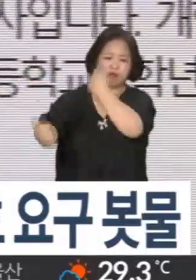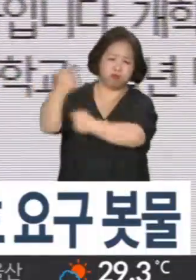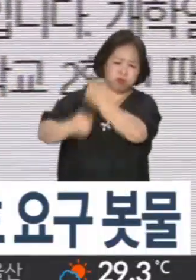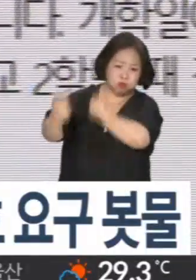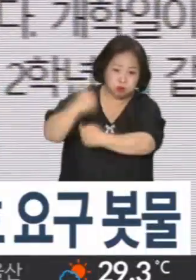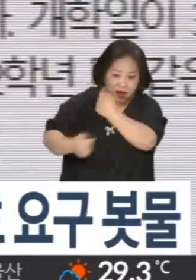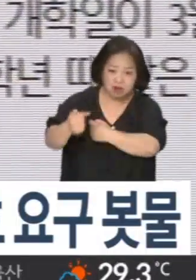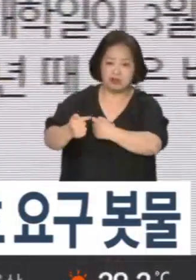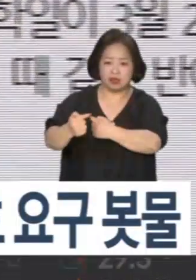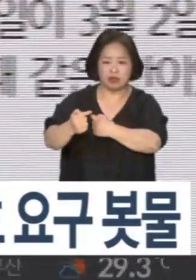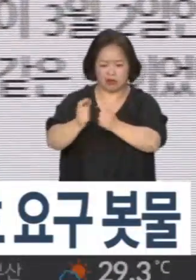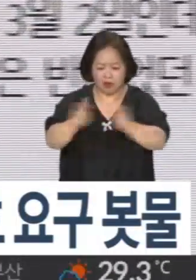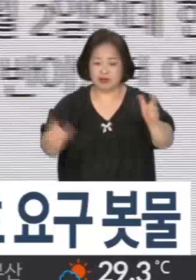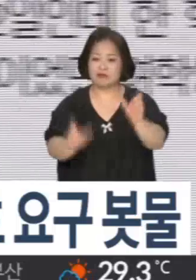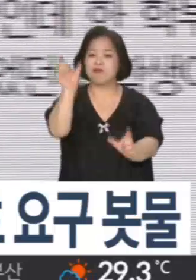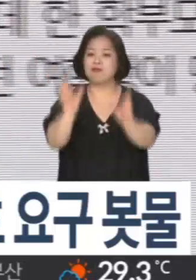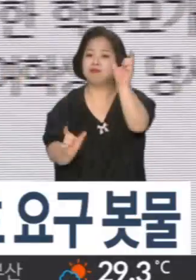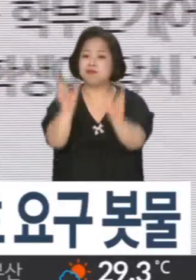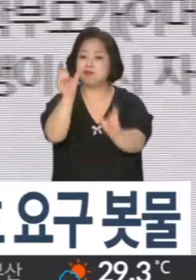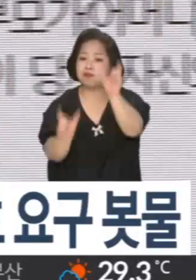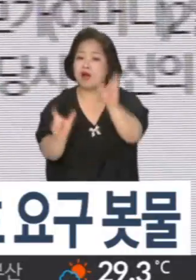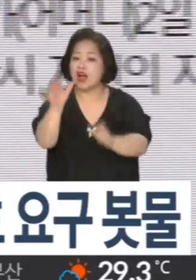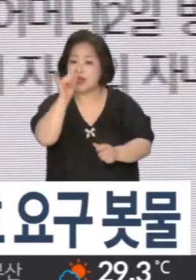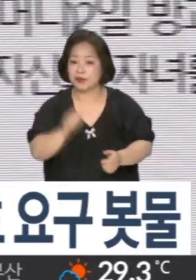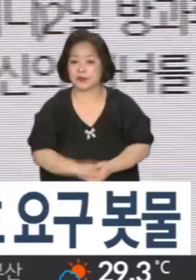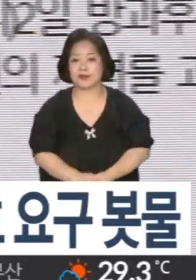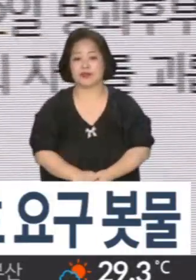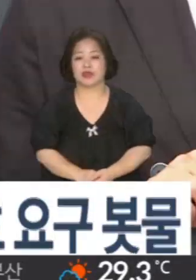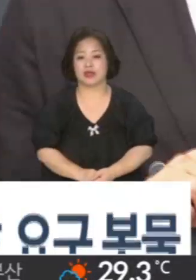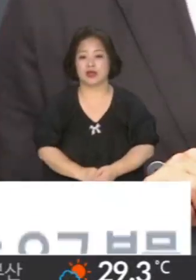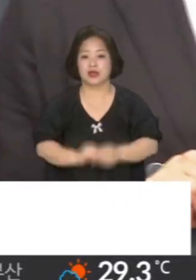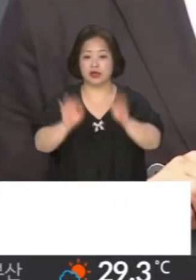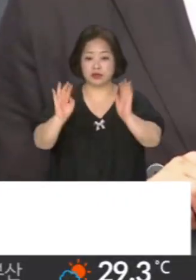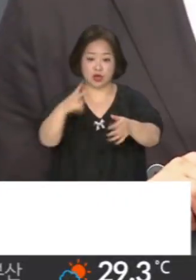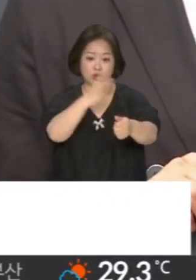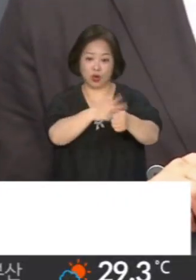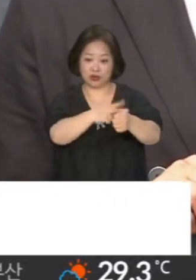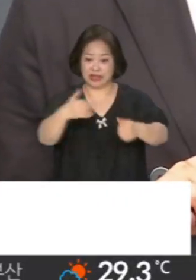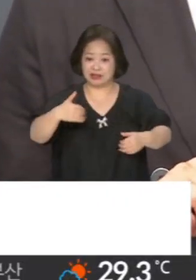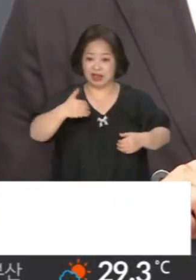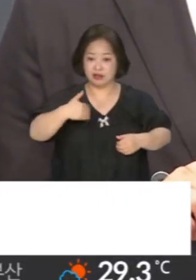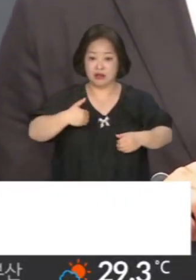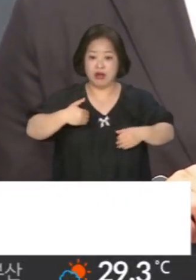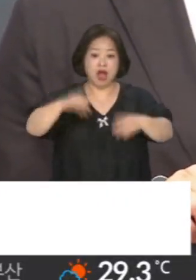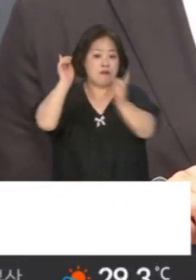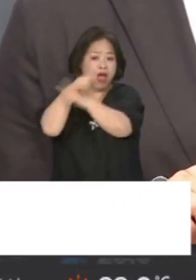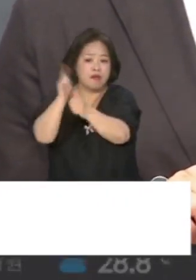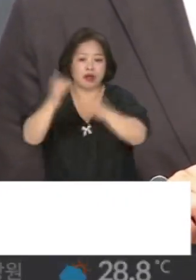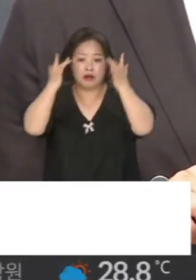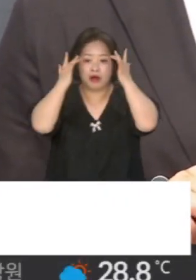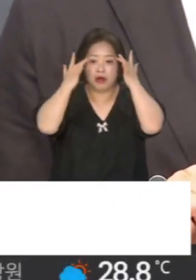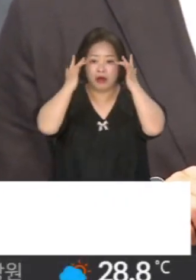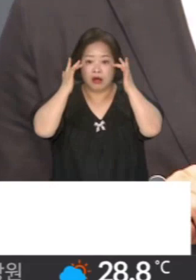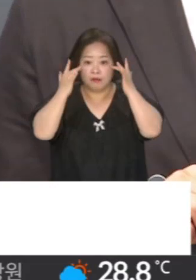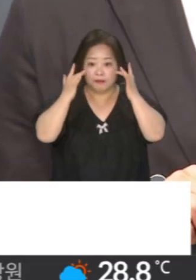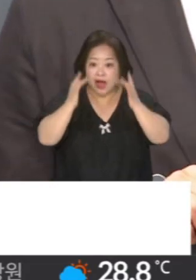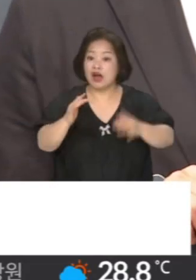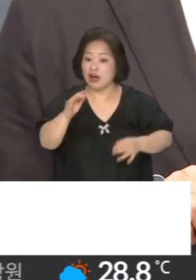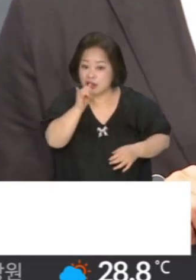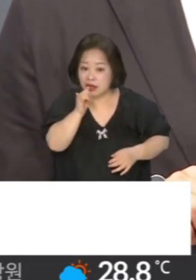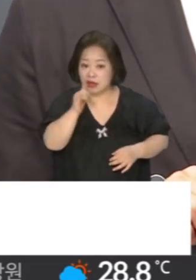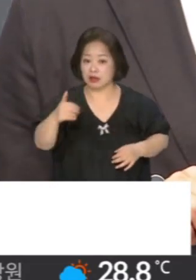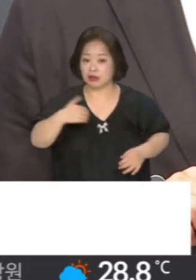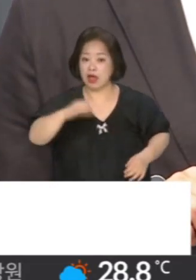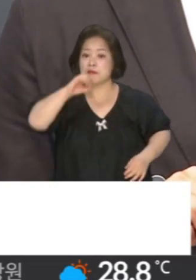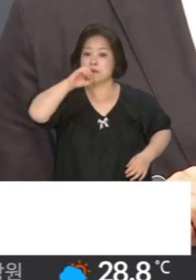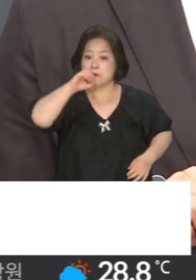게시글이 계속 올라오고 있습니다. 항상 교사가 된 나는 항상 긴장 상태였습니다. 내가 한